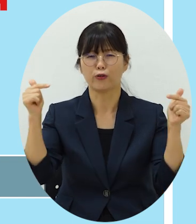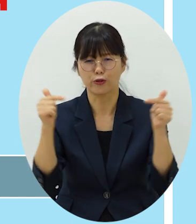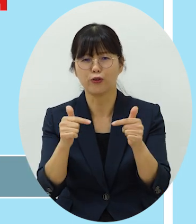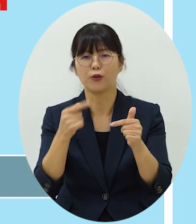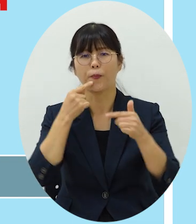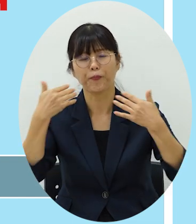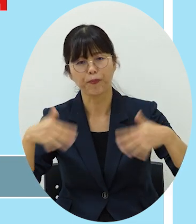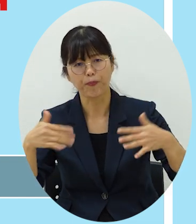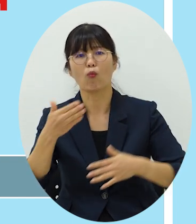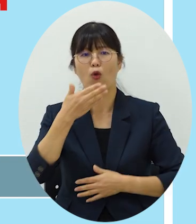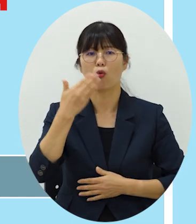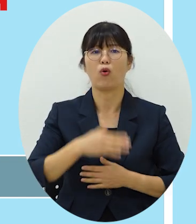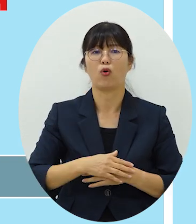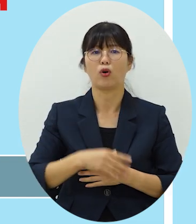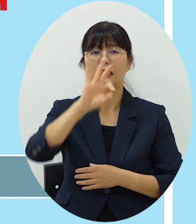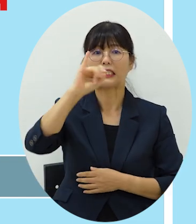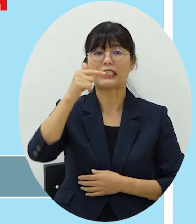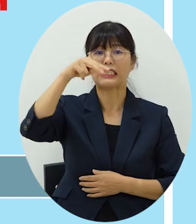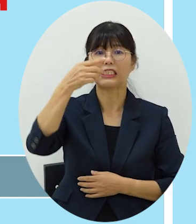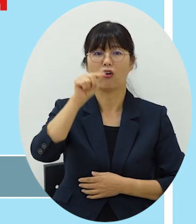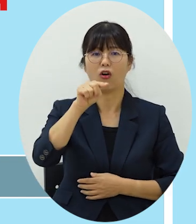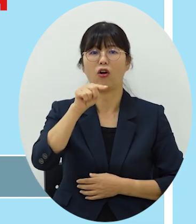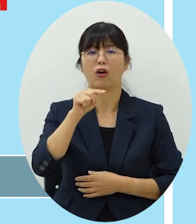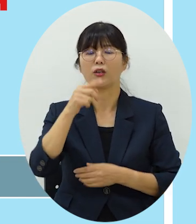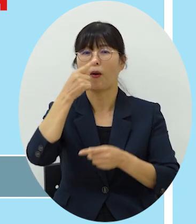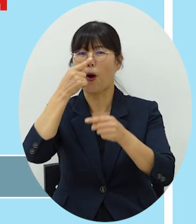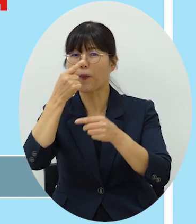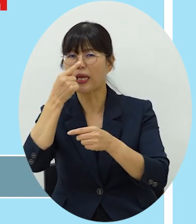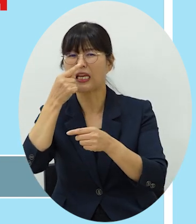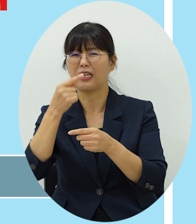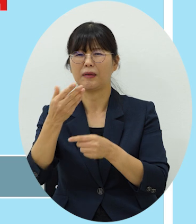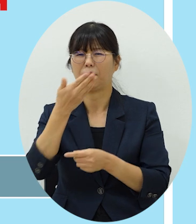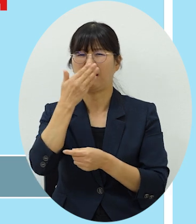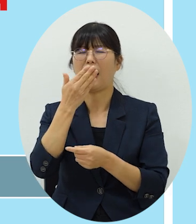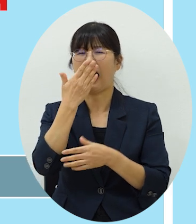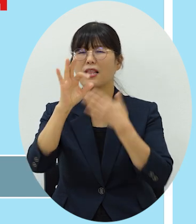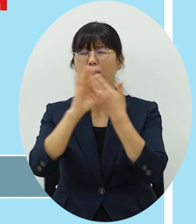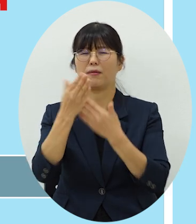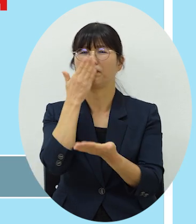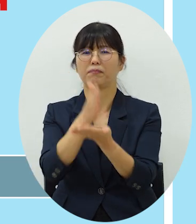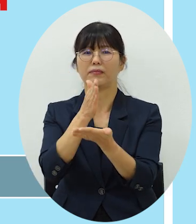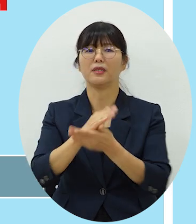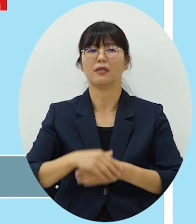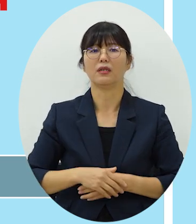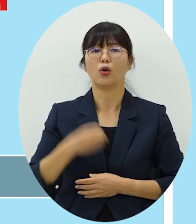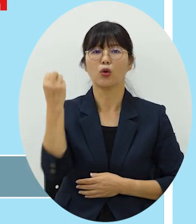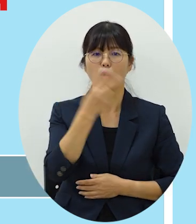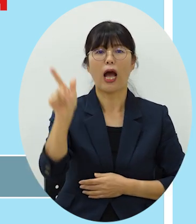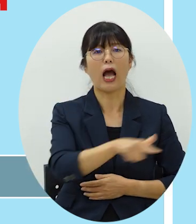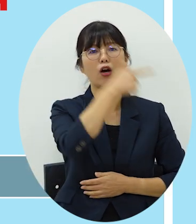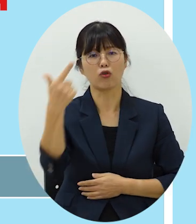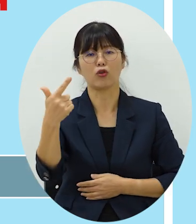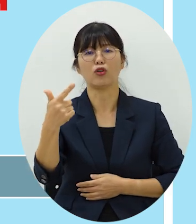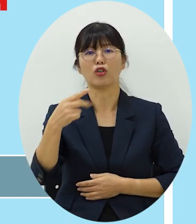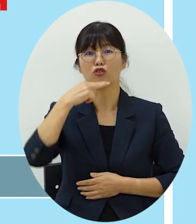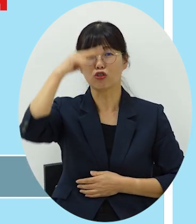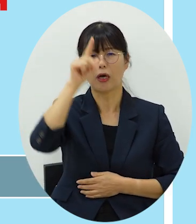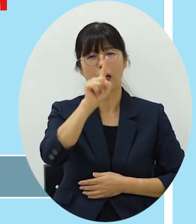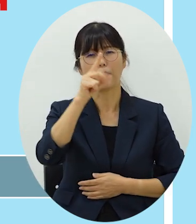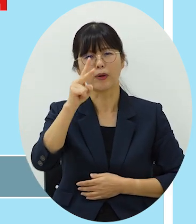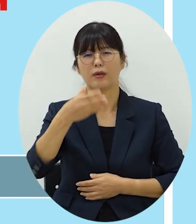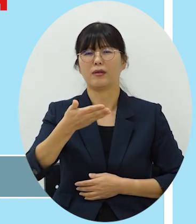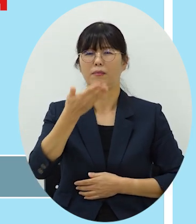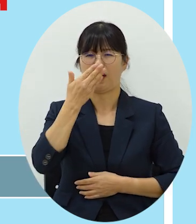되도록 싱겁게 하고 인스턴트 식품과 믹스커피 섭취는 최대한 줄이도록 합니다. 또한 하루에 한두 잔 술을 마시는